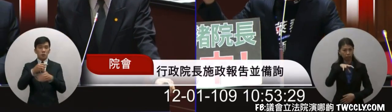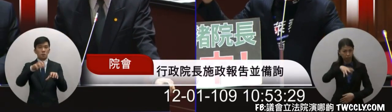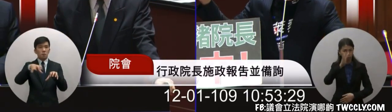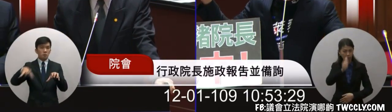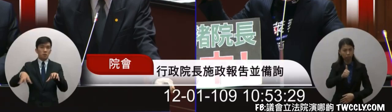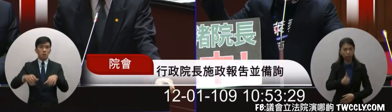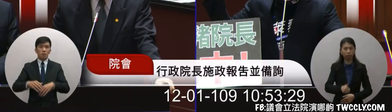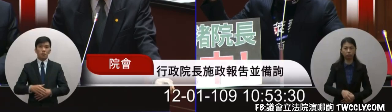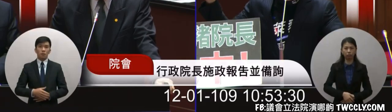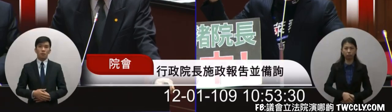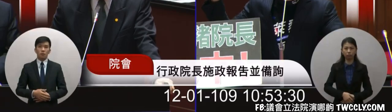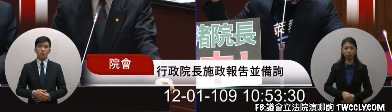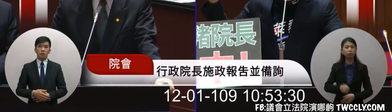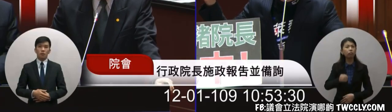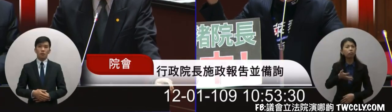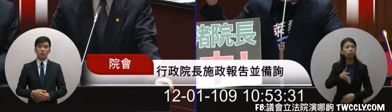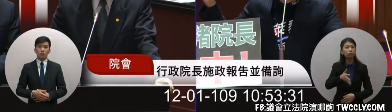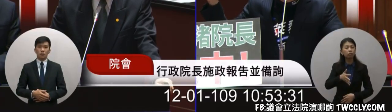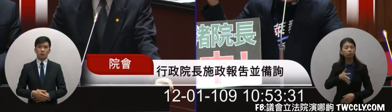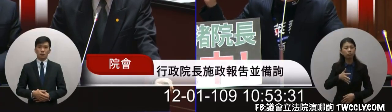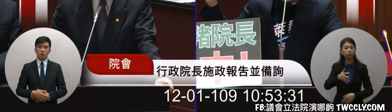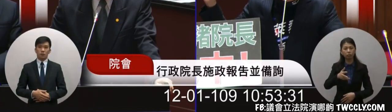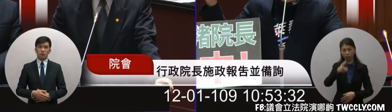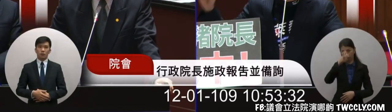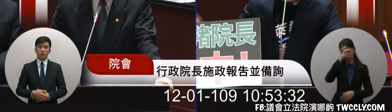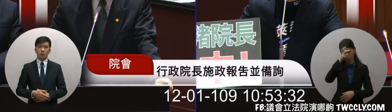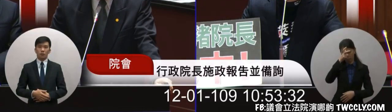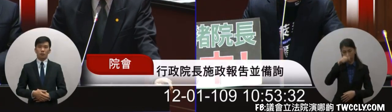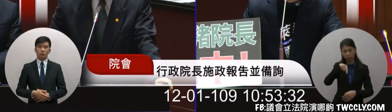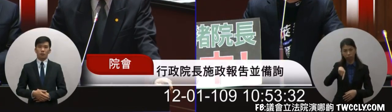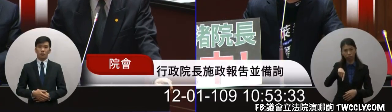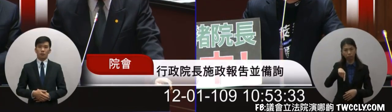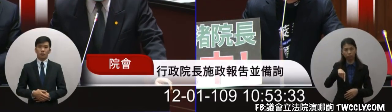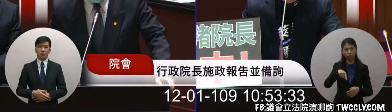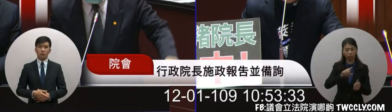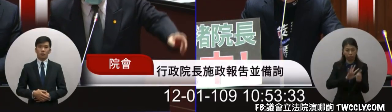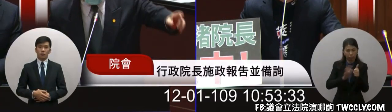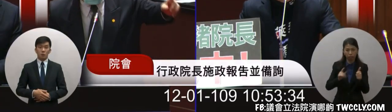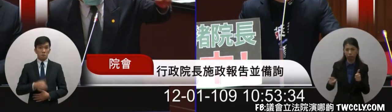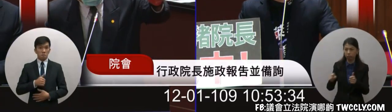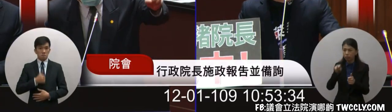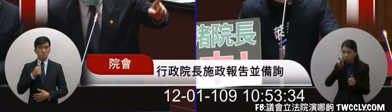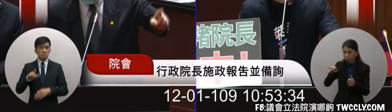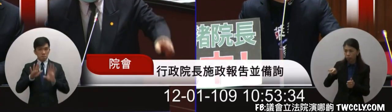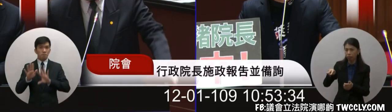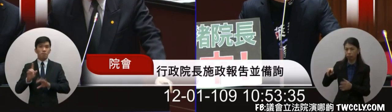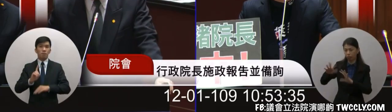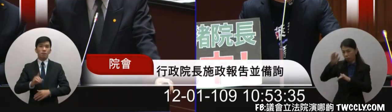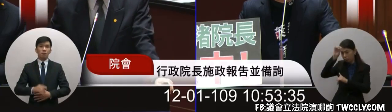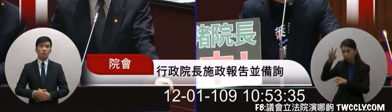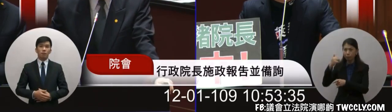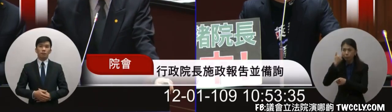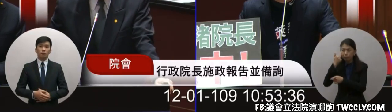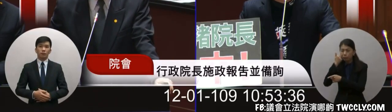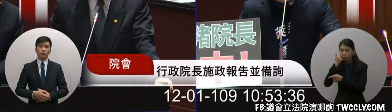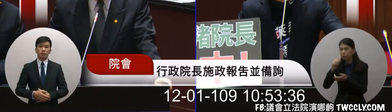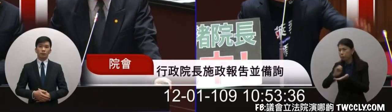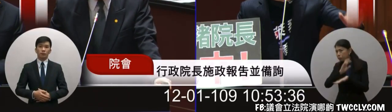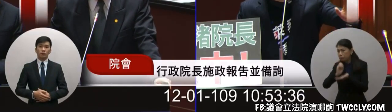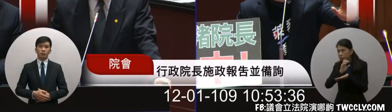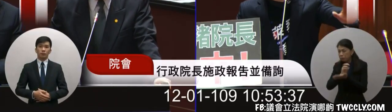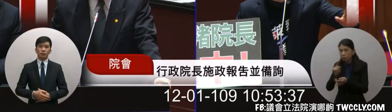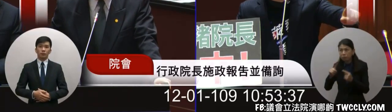好的去彻查，为什么通报国民党团的行踪？ 事实上，他 立法委员不是恐怖分子，我